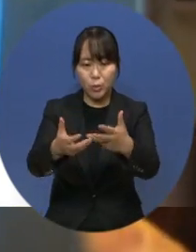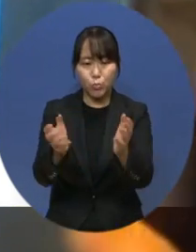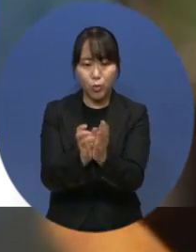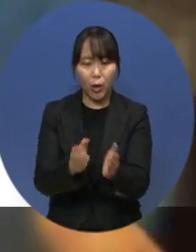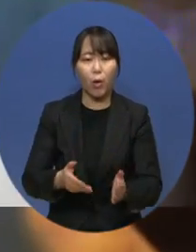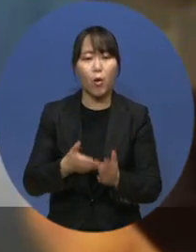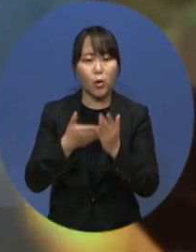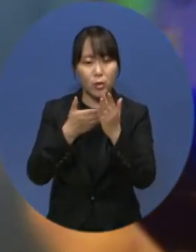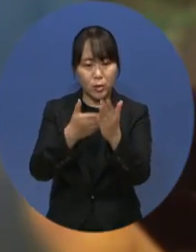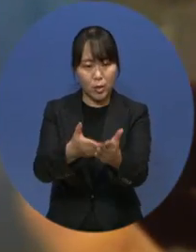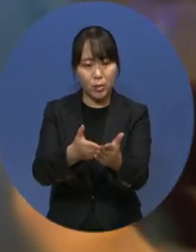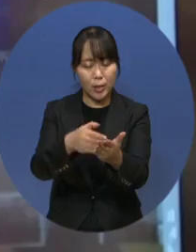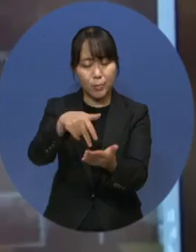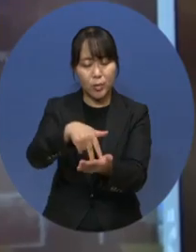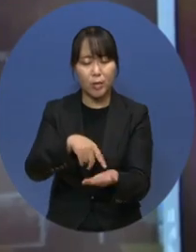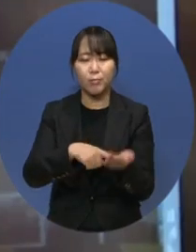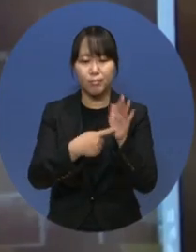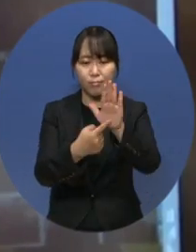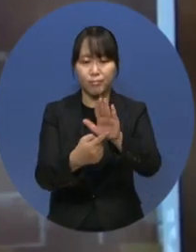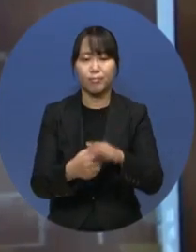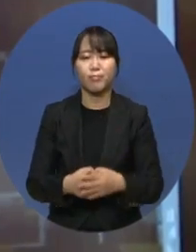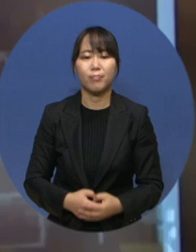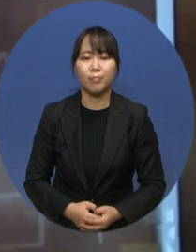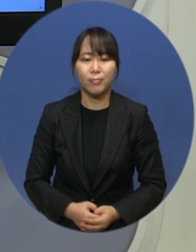건의서를 전달할 것이라는 입장을 밝혔습니다.